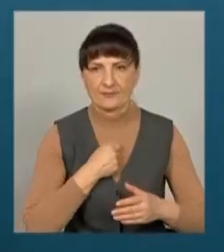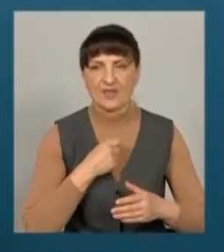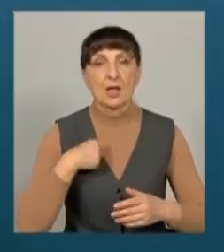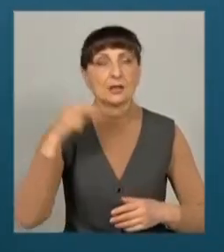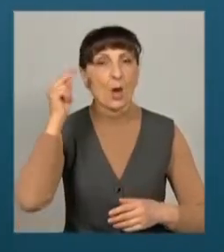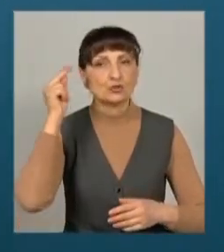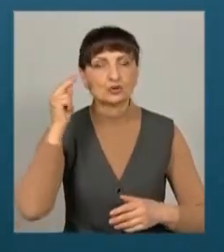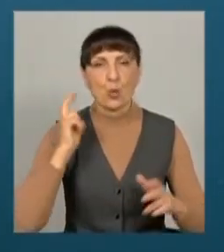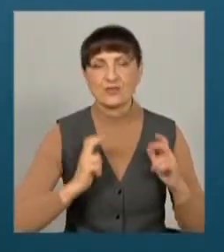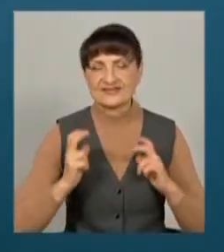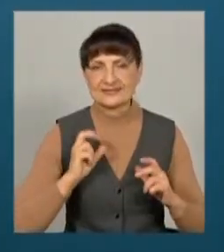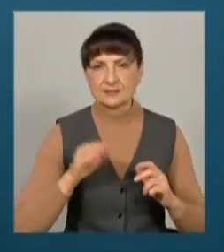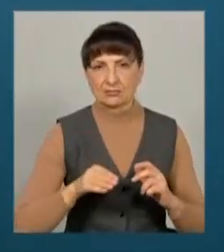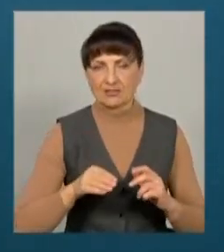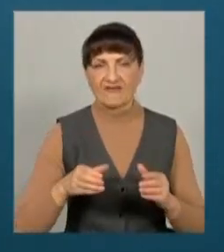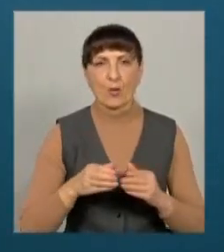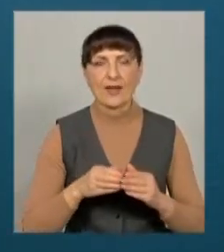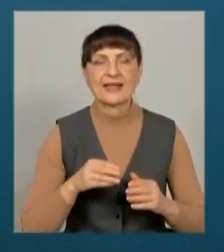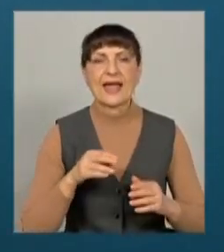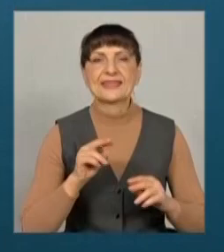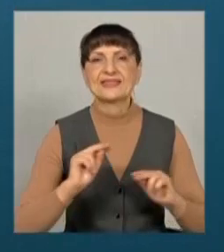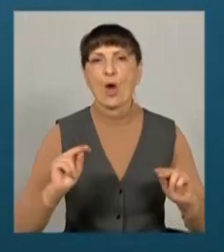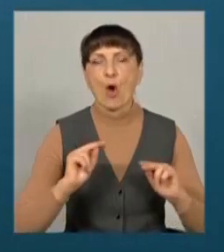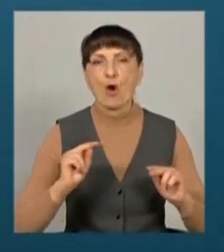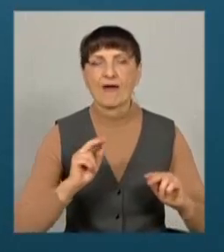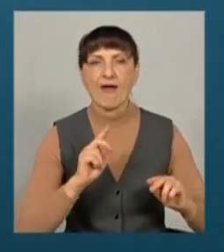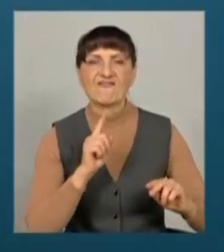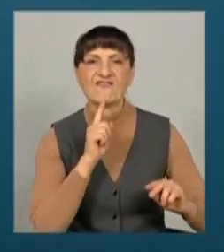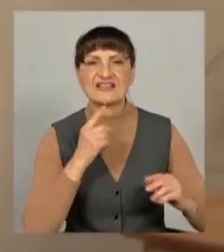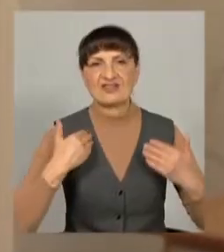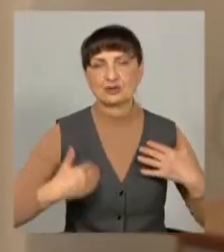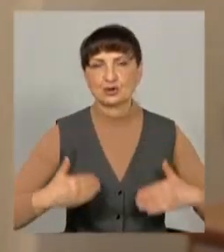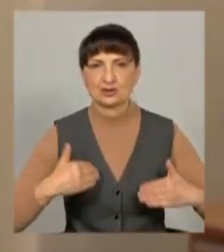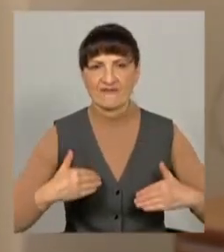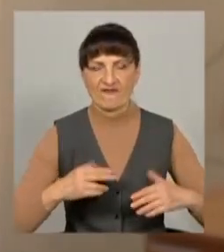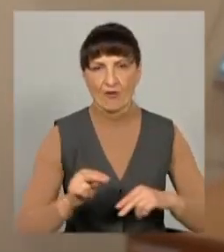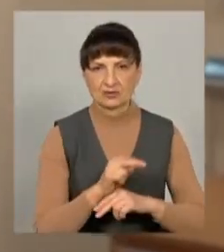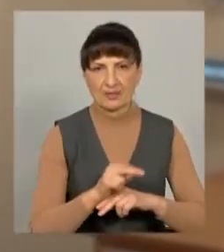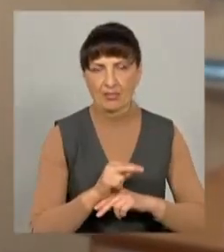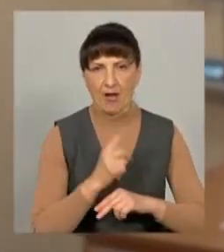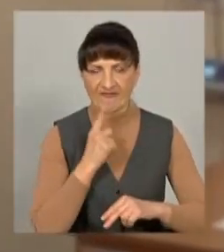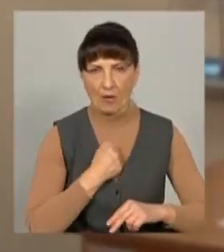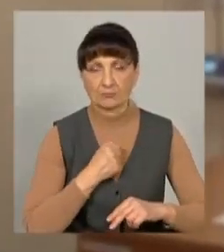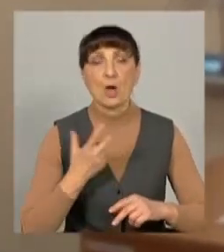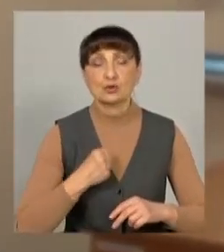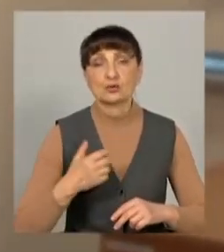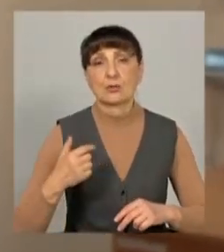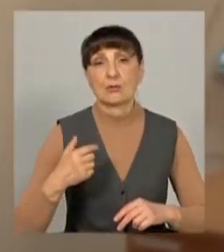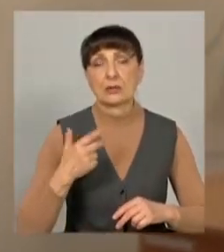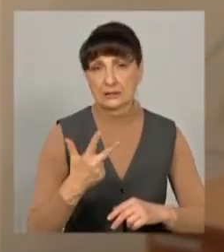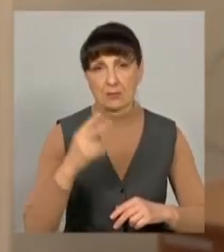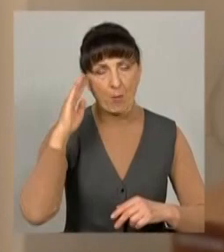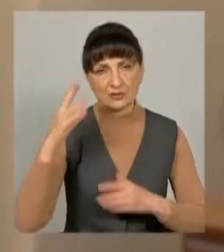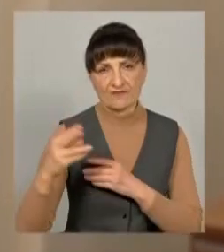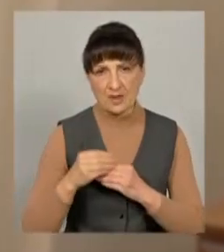универе на факультете теории и методика физического и военного воспитания. Со мной призвали еще три